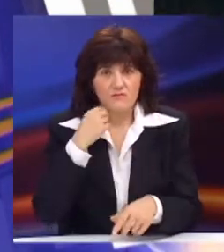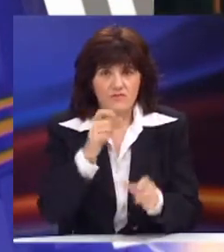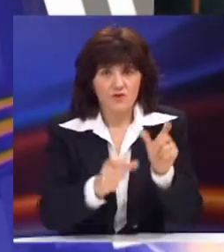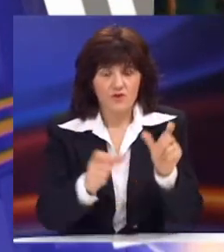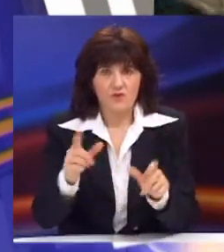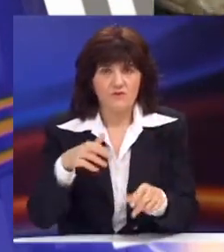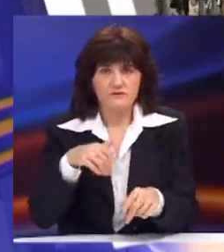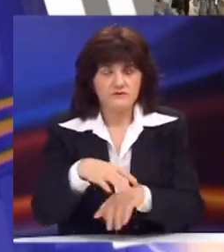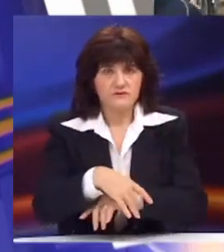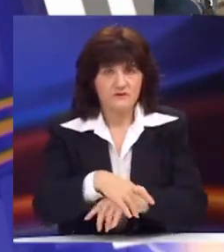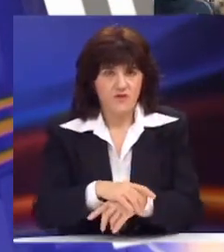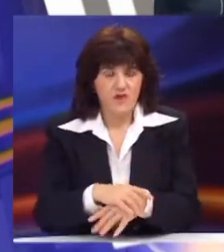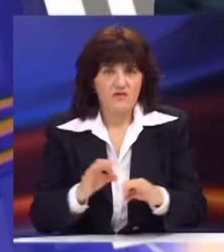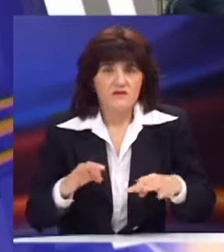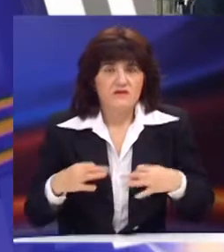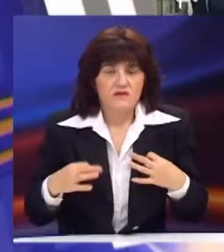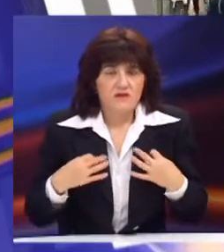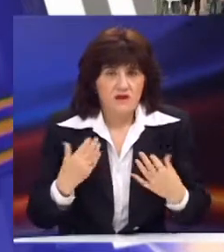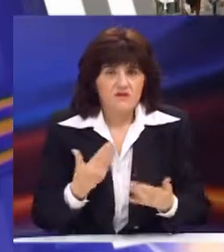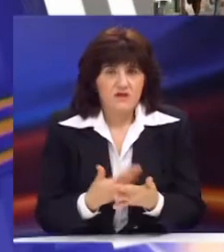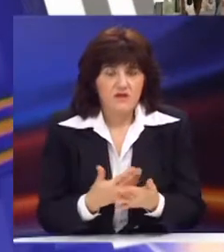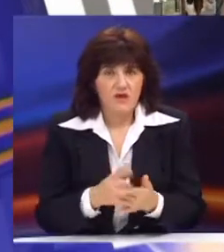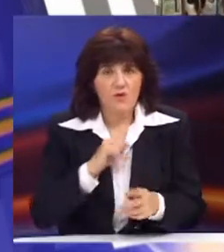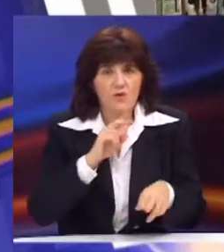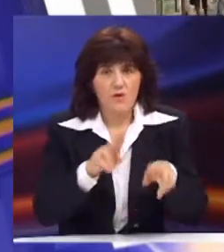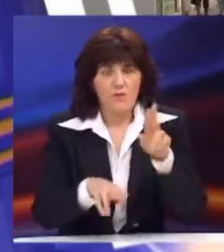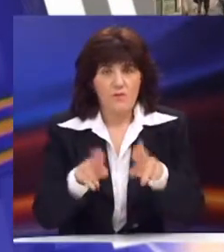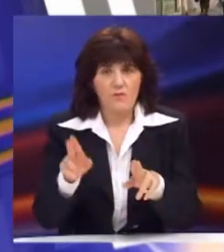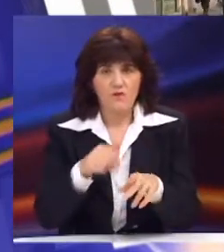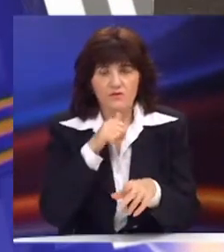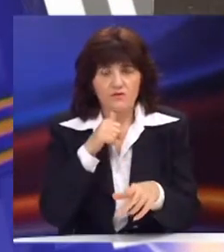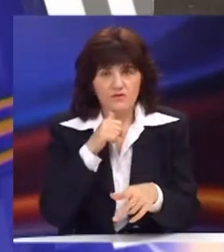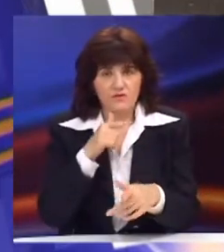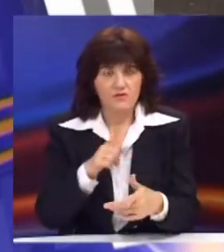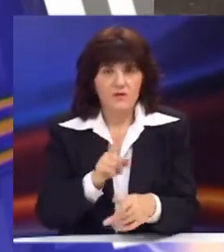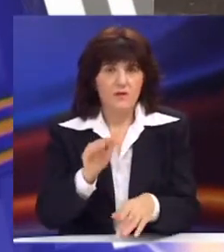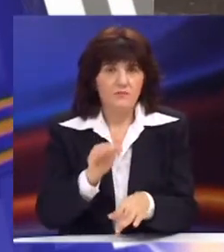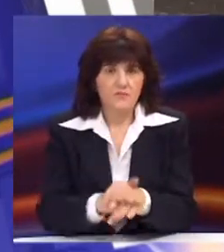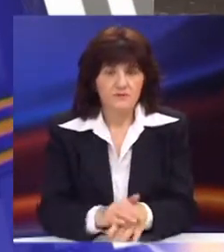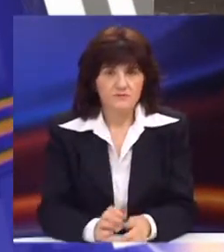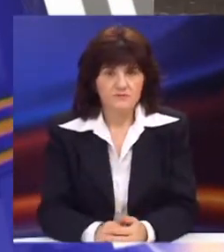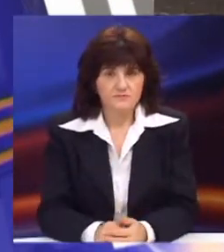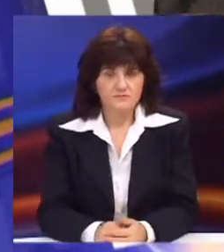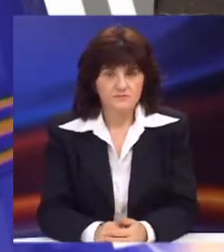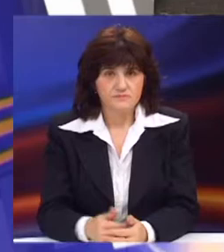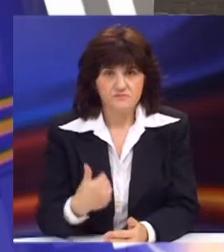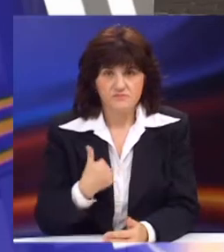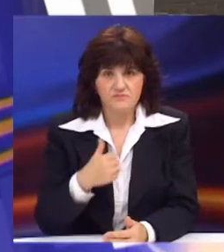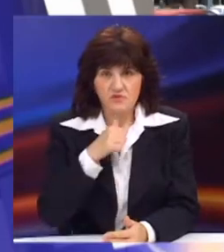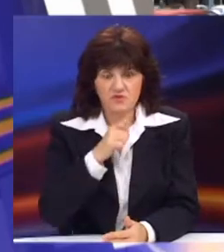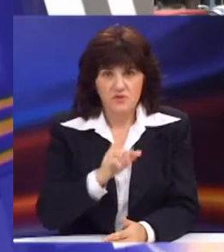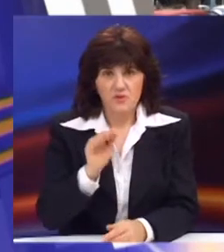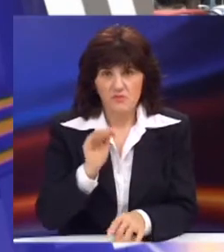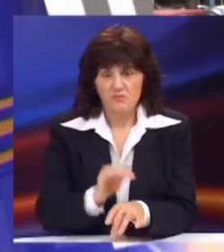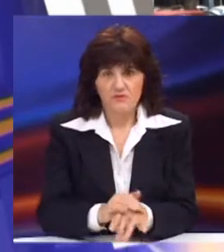naših sugrađana uticao na javljanje zdravstvenih tegoba, nekima je nagli pad temperature bio gotovo neprimetan. Ja mislim da